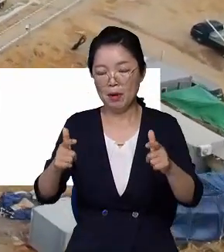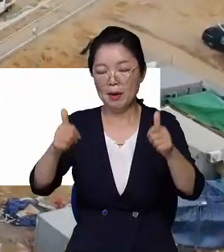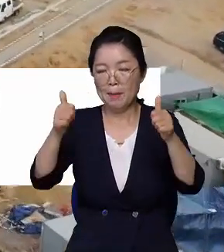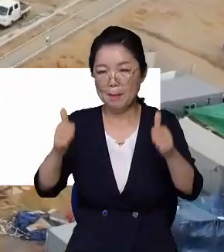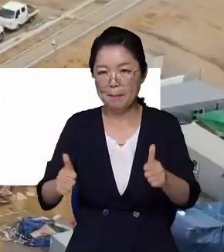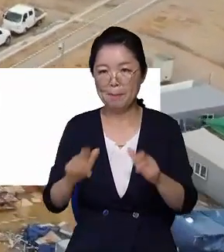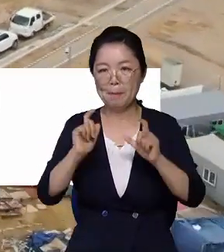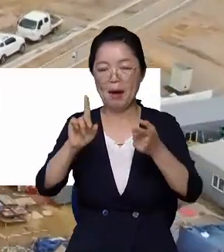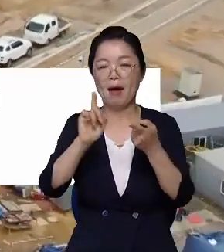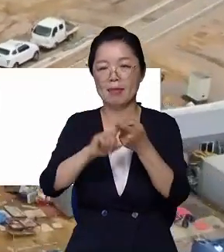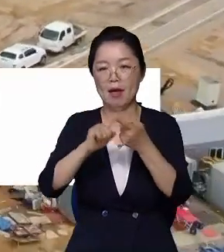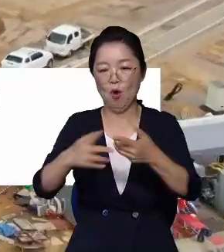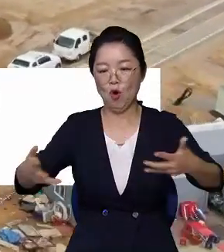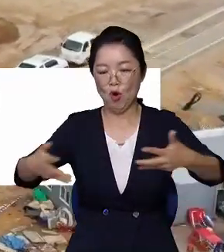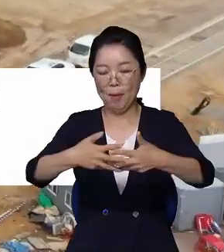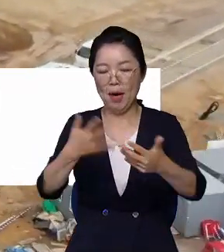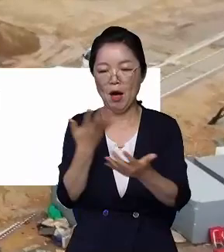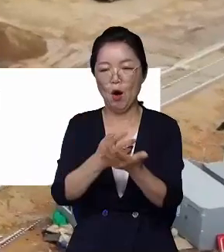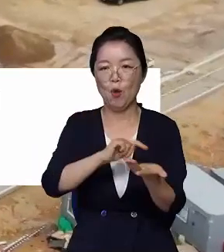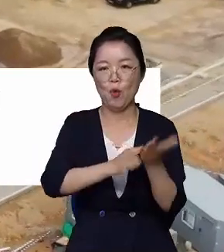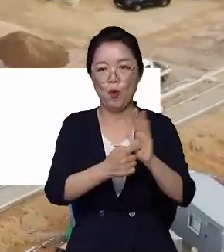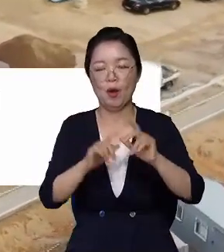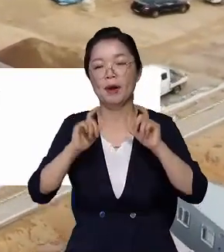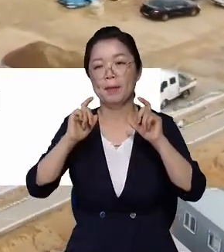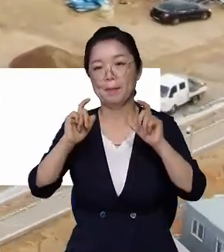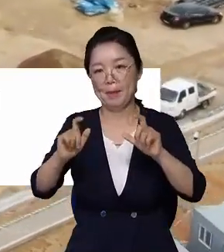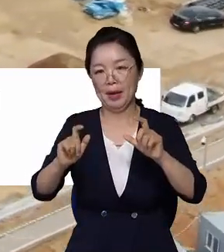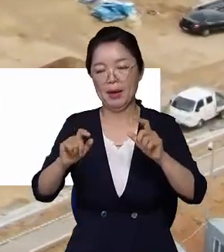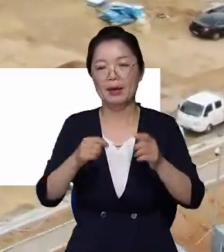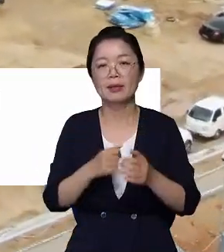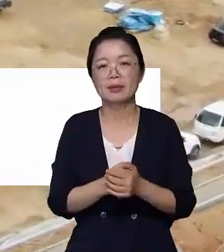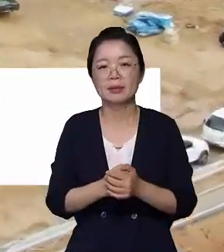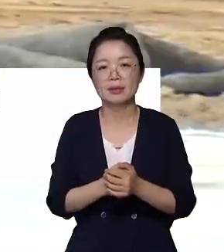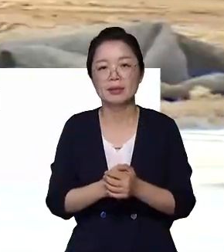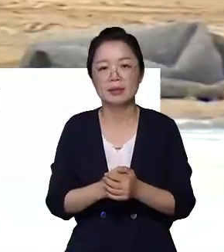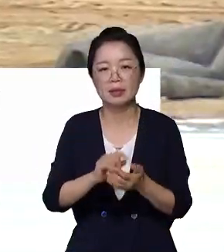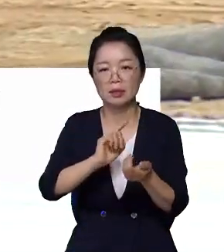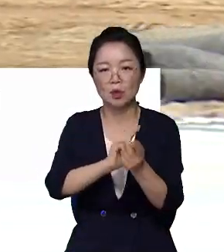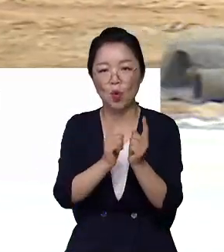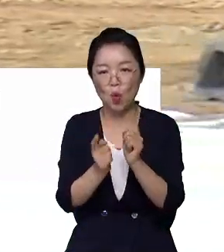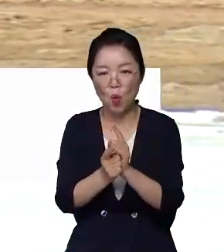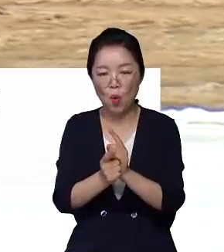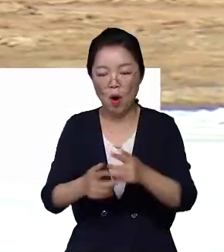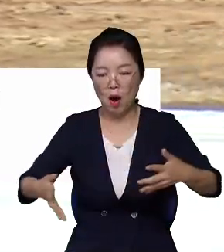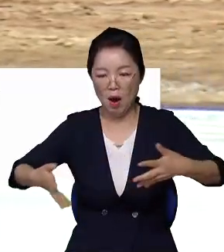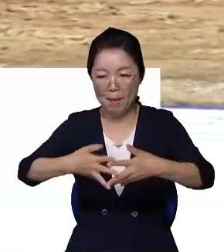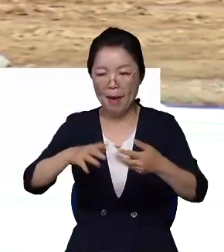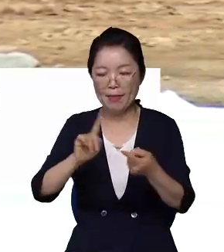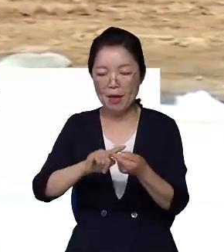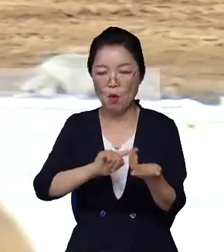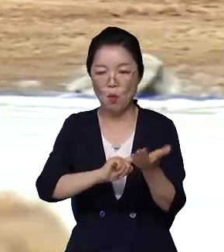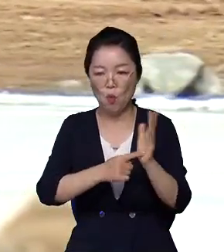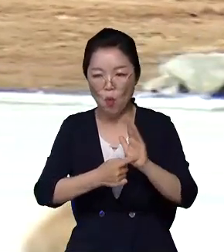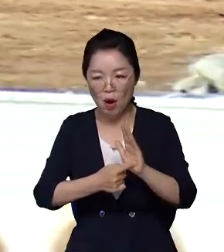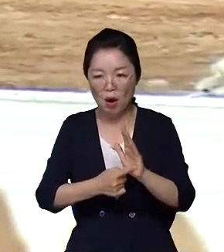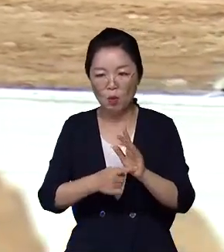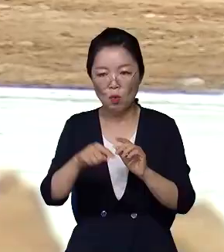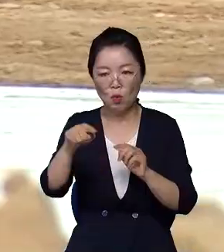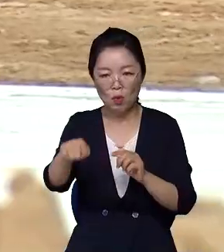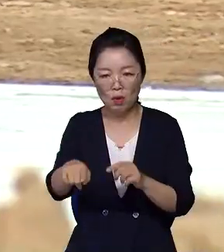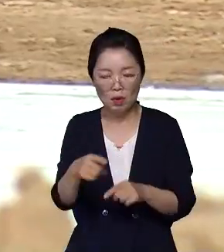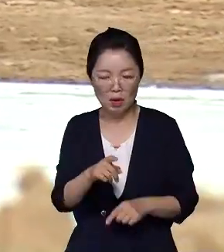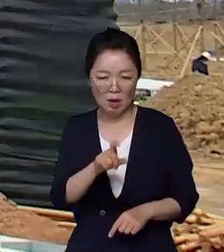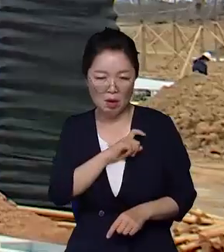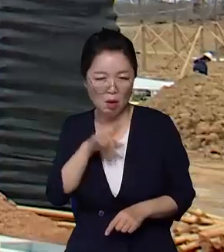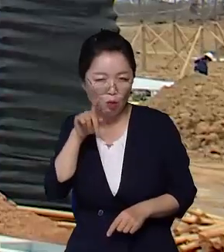판결했습니다. 광주경실련은 항소심 판결이 나온 만큼 3자 간 협약서를 공개해 부영주택의 한전공대 부지 기부에